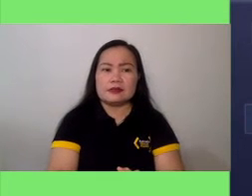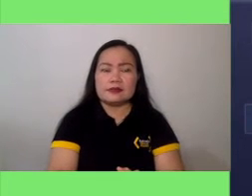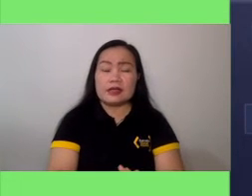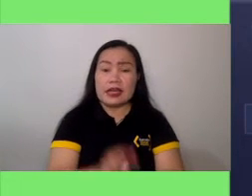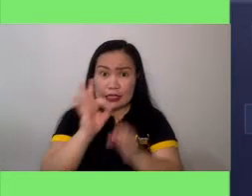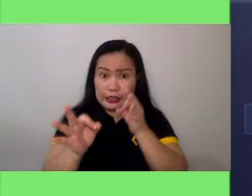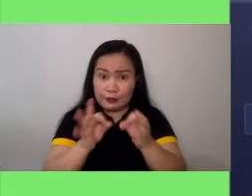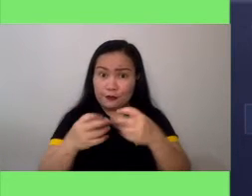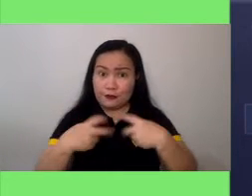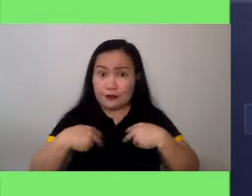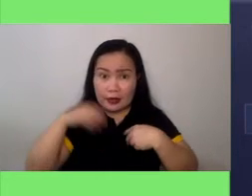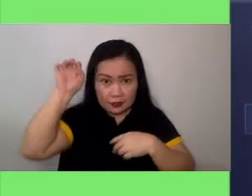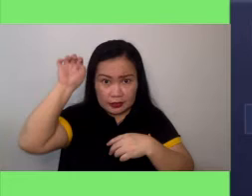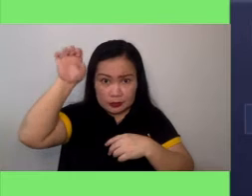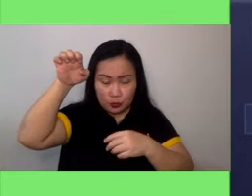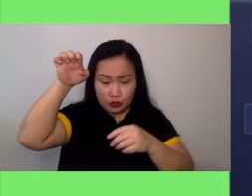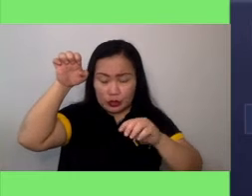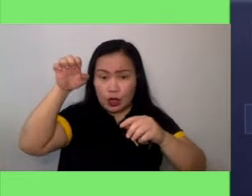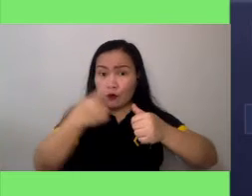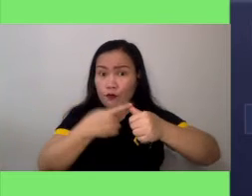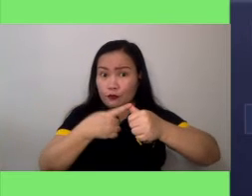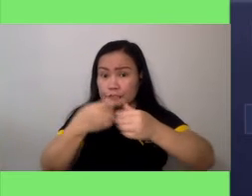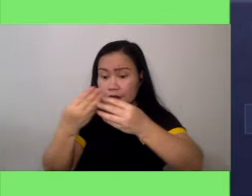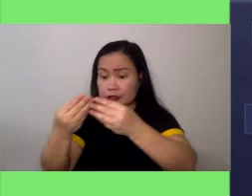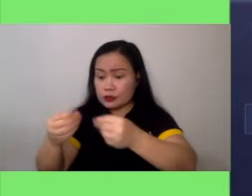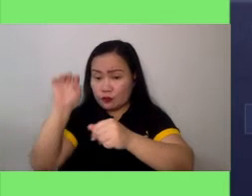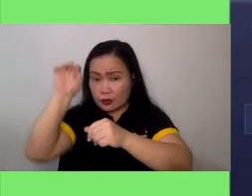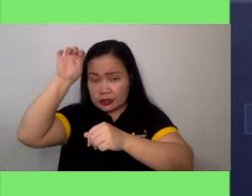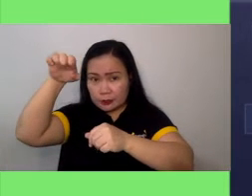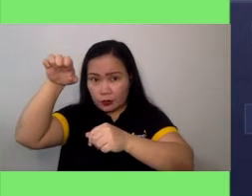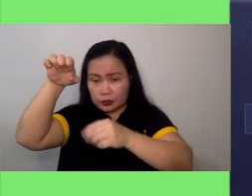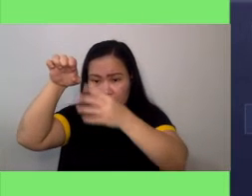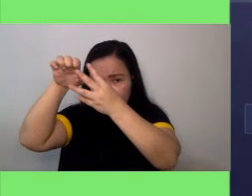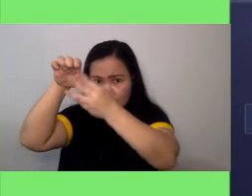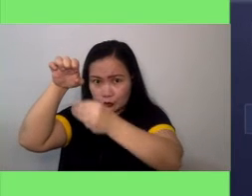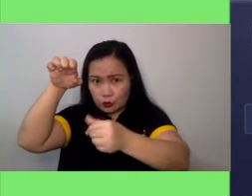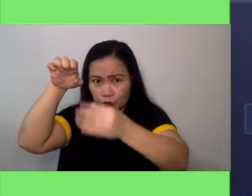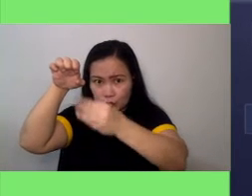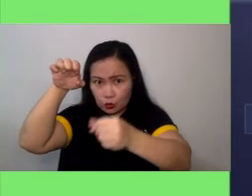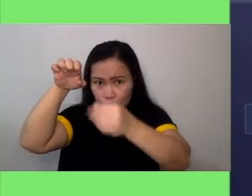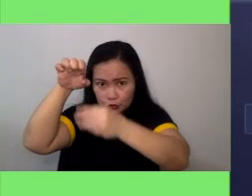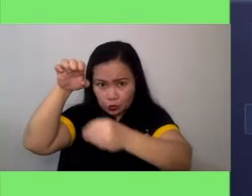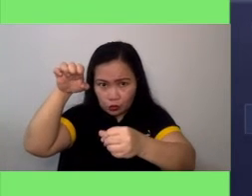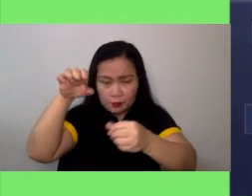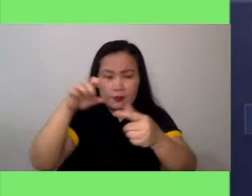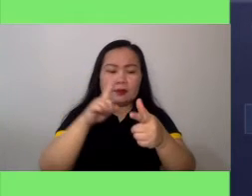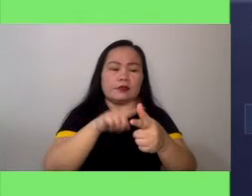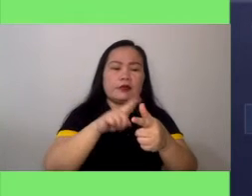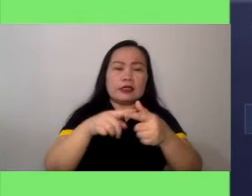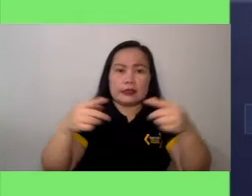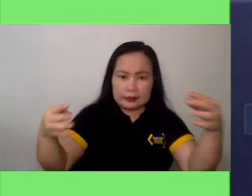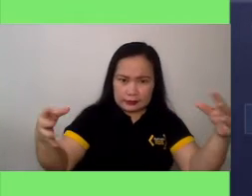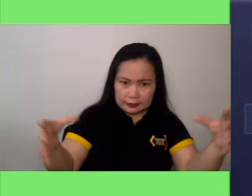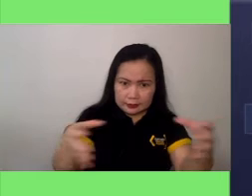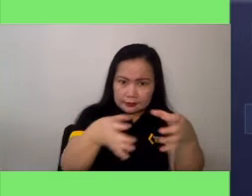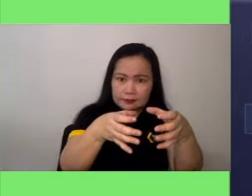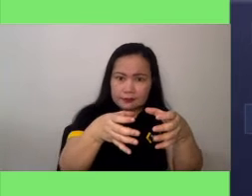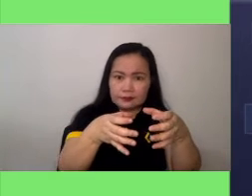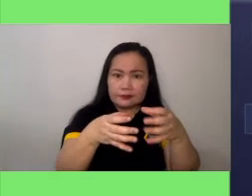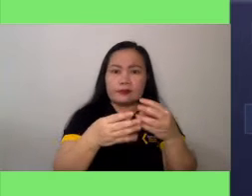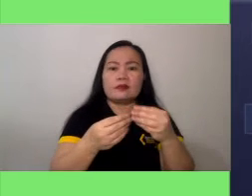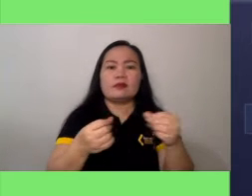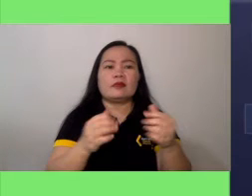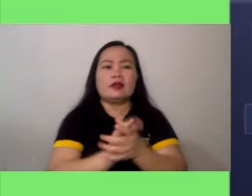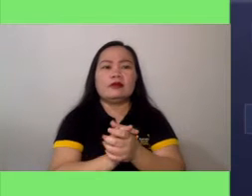na kagad. 3 times negative 2, negative 6, tapos tsaka nila nire-raise sa 3. Okay, that